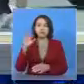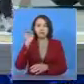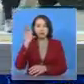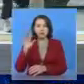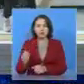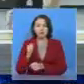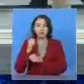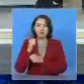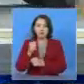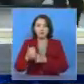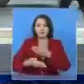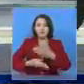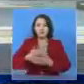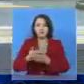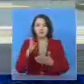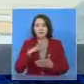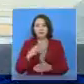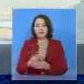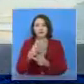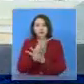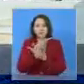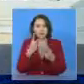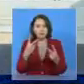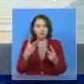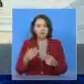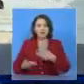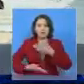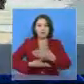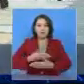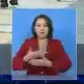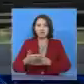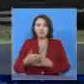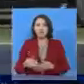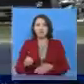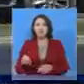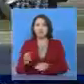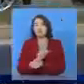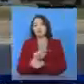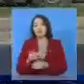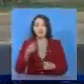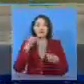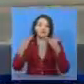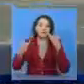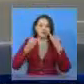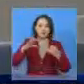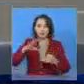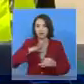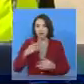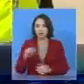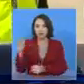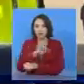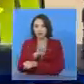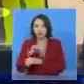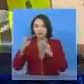ұстап шықты. Жол сақшылары үгіт құралдарын көрсетуден бөлек жаяу жүргіншілермен профилактикалық әңгіме жүргізді. Жол көлік